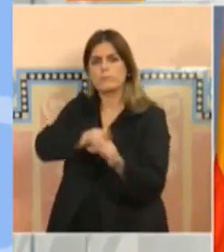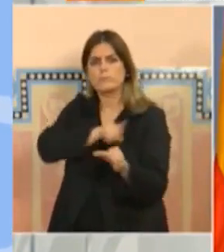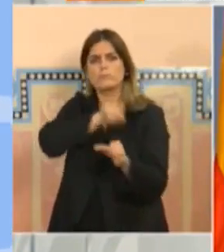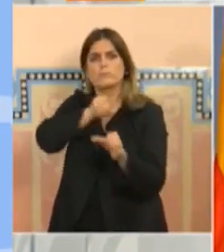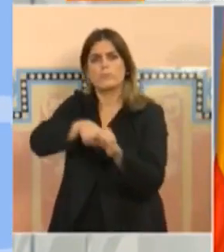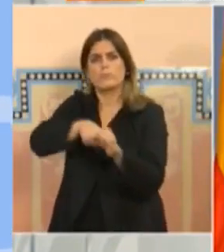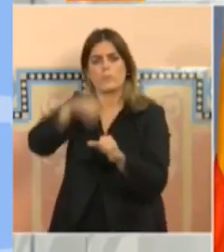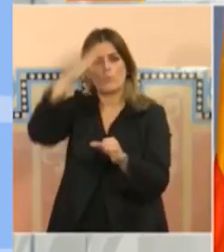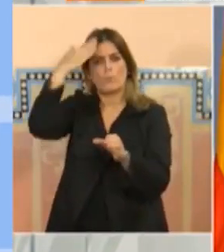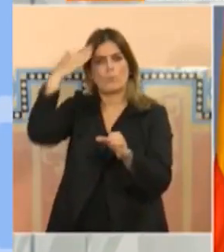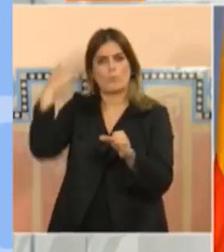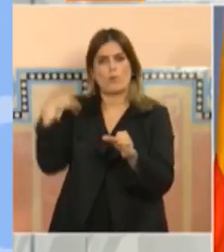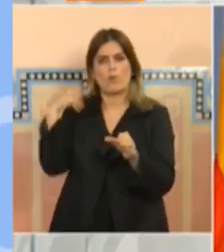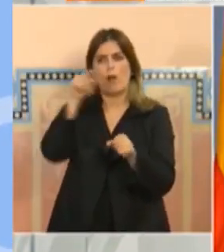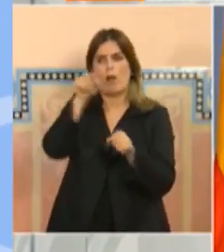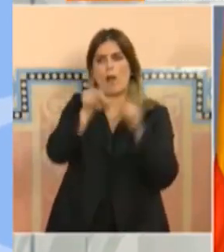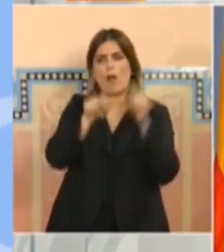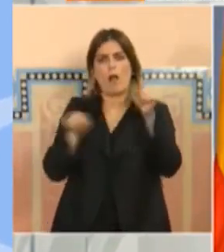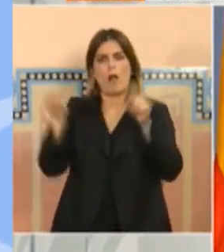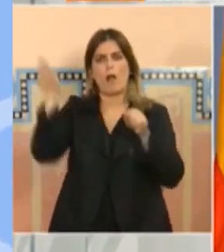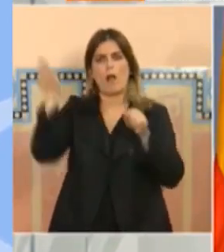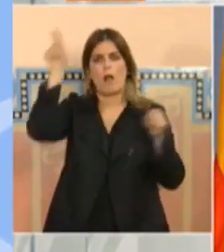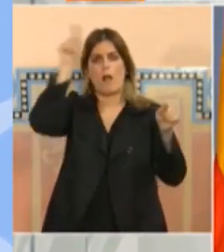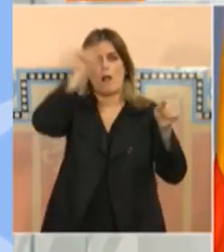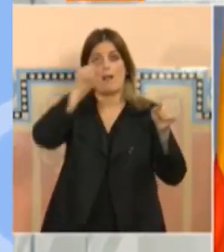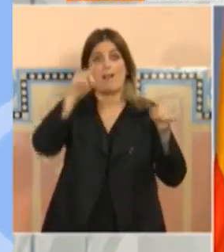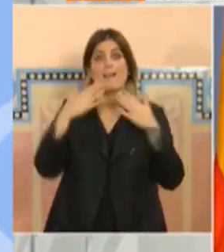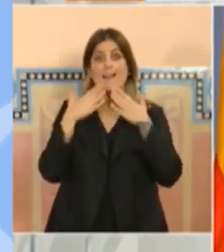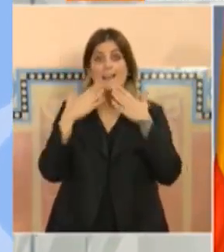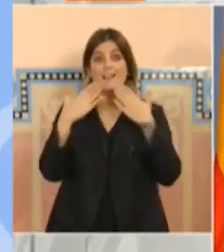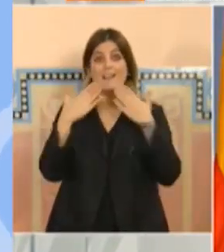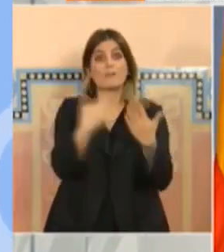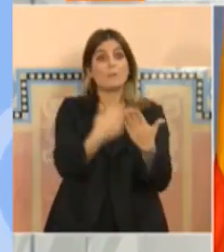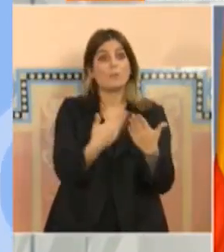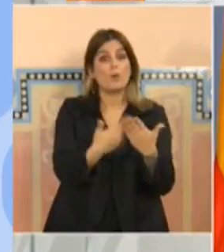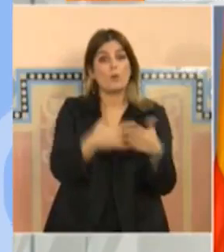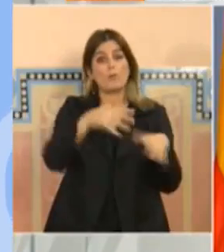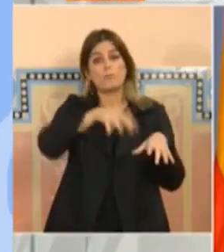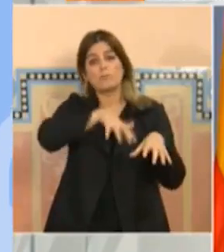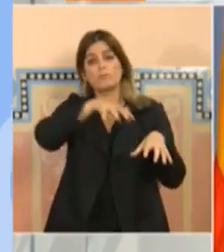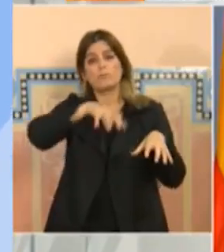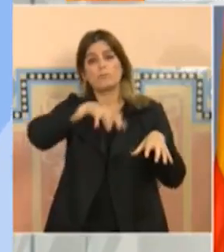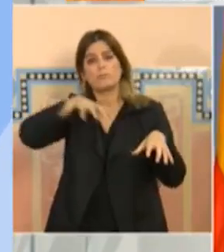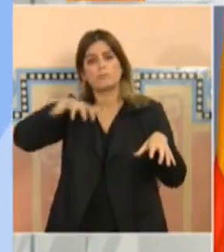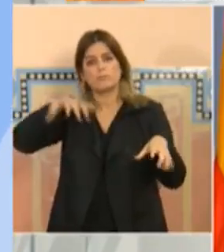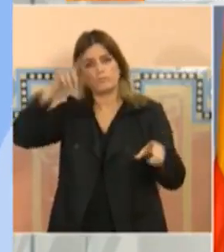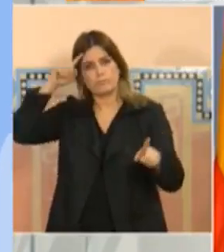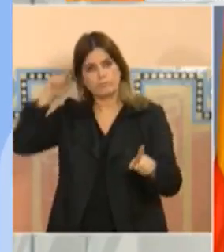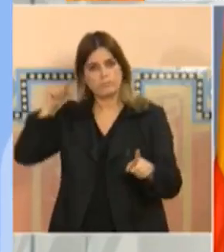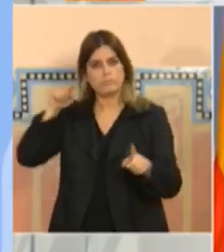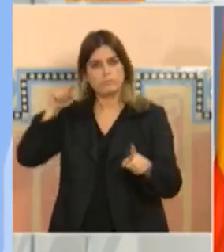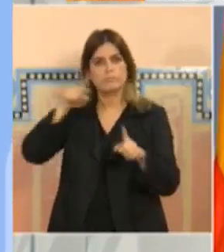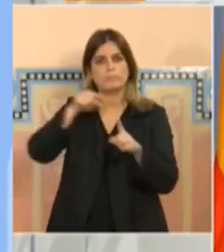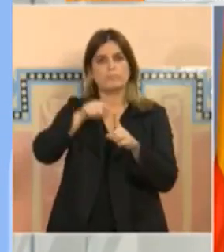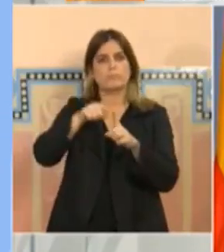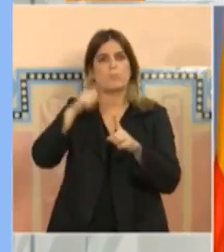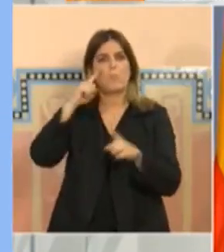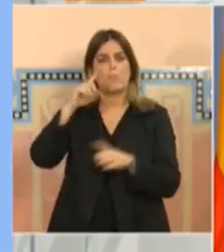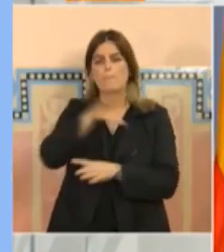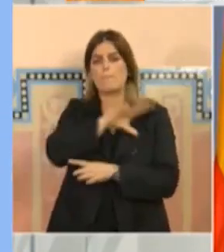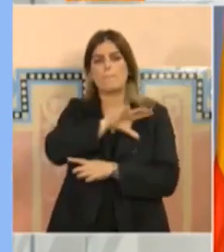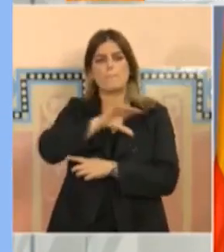de municipis de la Catalunya central. Però tal com vam dir fa una setmana, a l'hora d'encarar aquest pla de